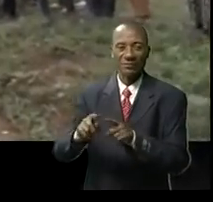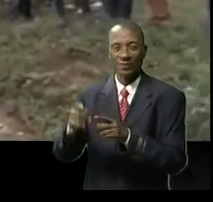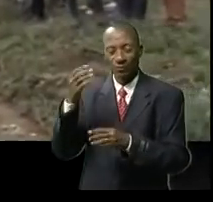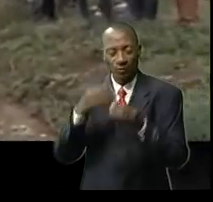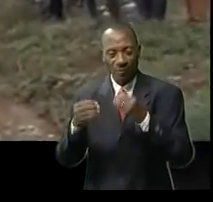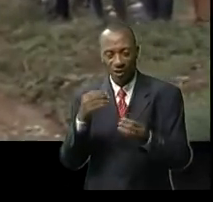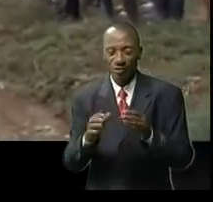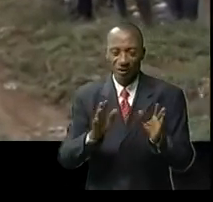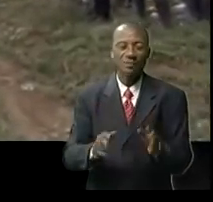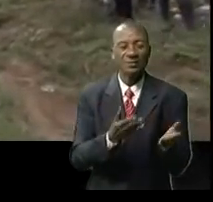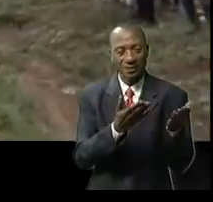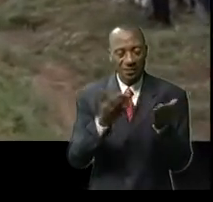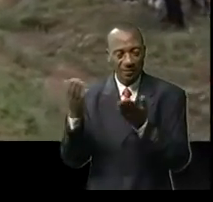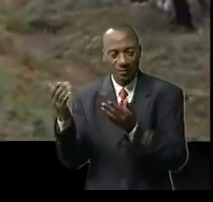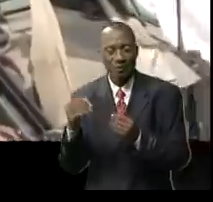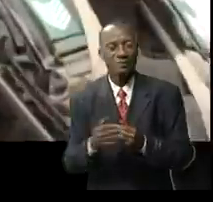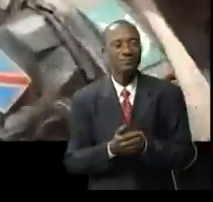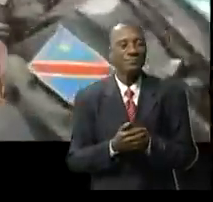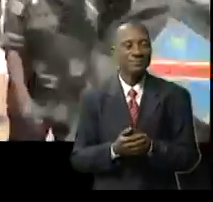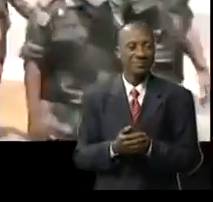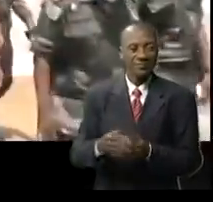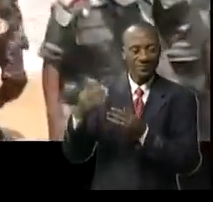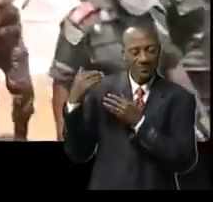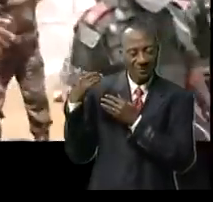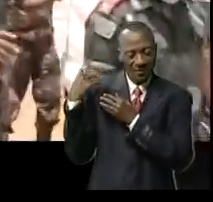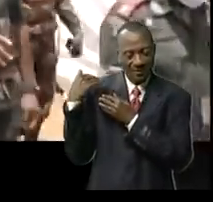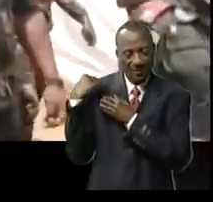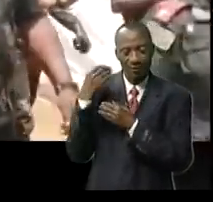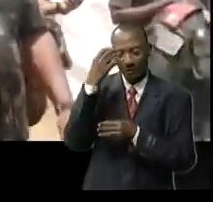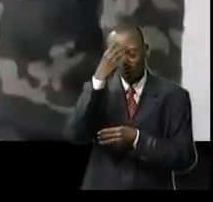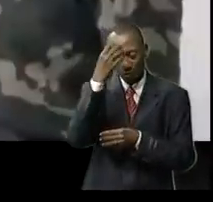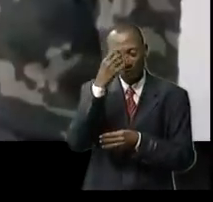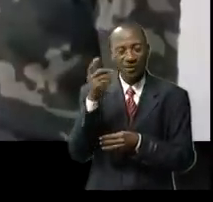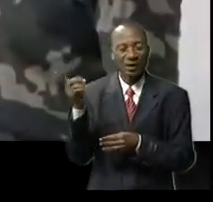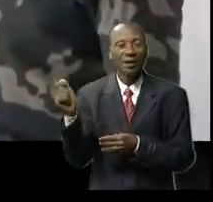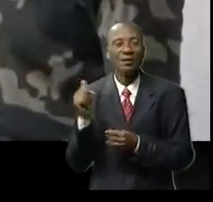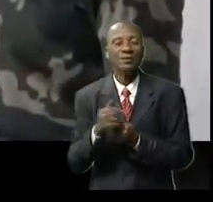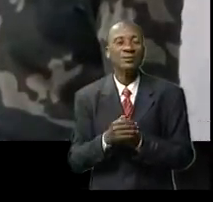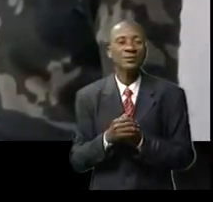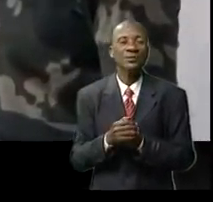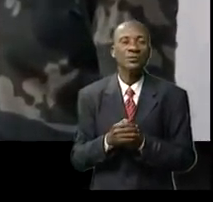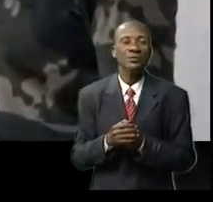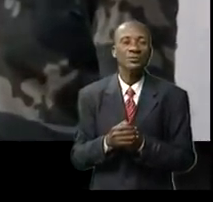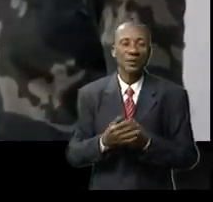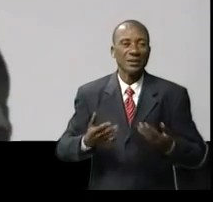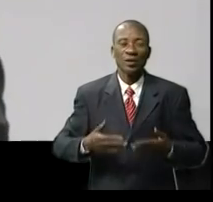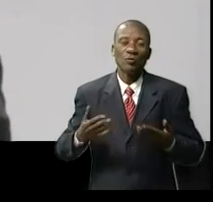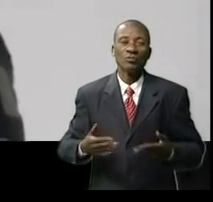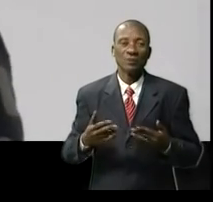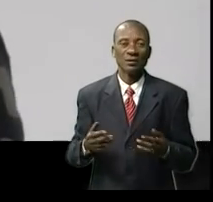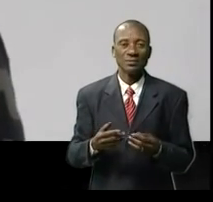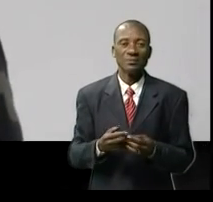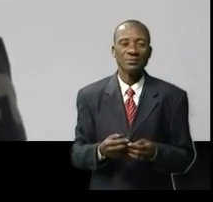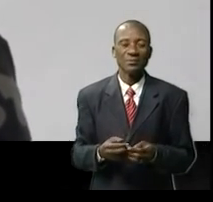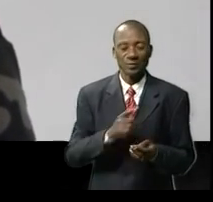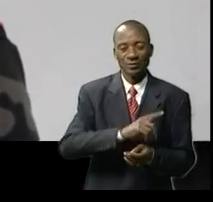ville de Beni. L'évaluation des opérations en cours et celle en préparation, c'est le leitmotiv du déplacement de cette grande personnalité des